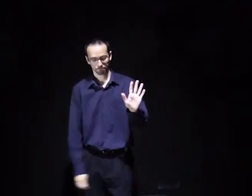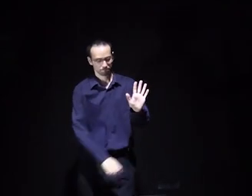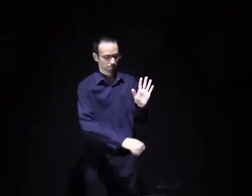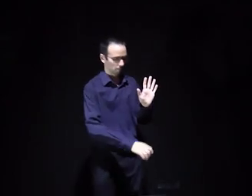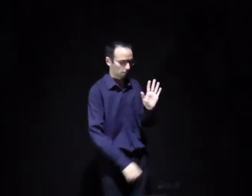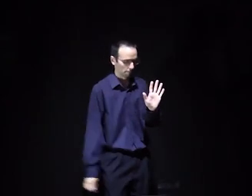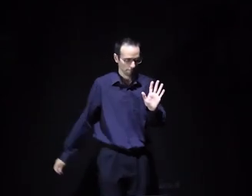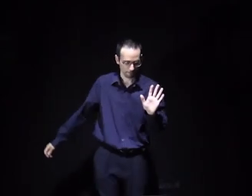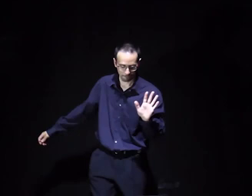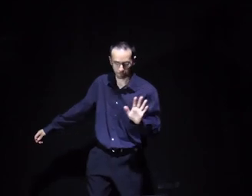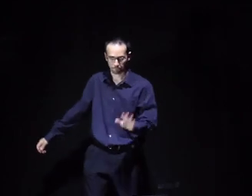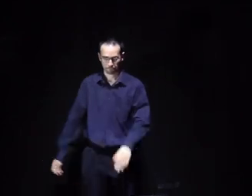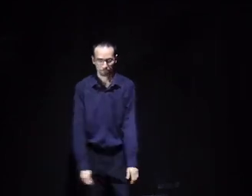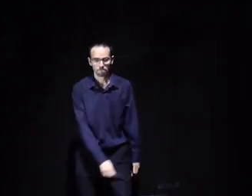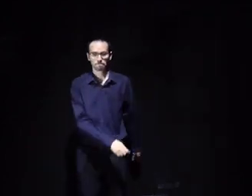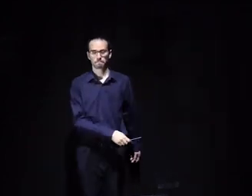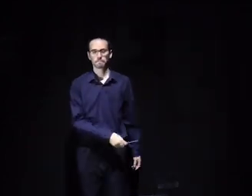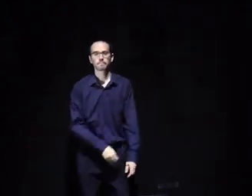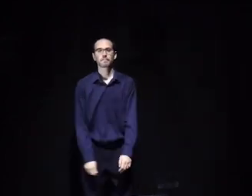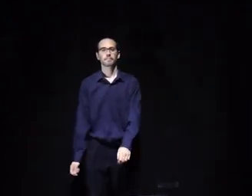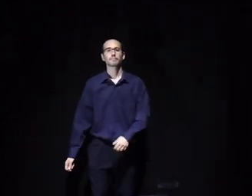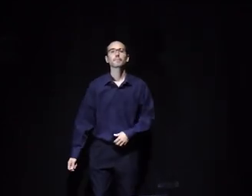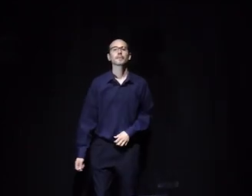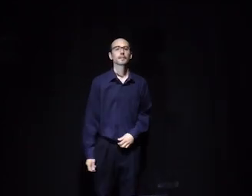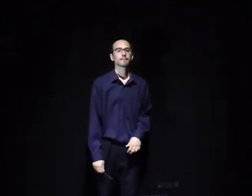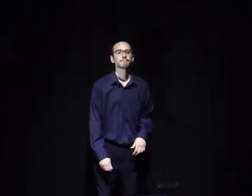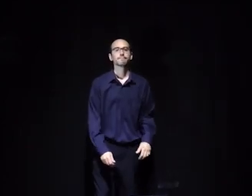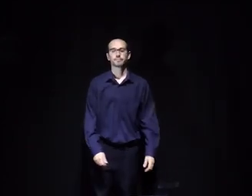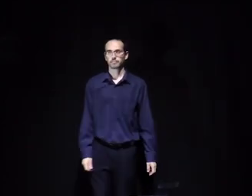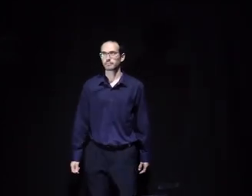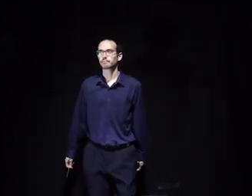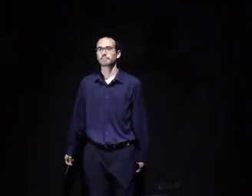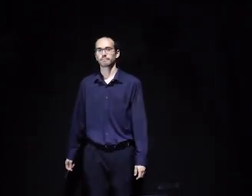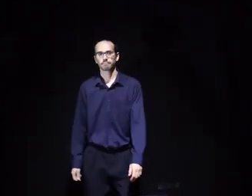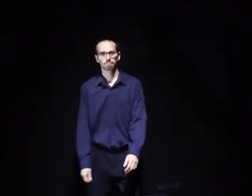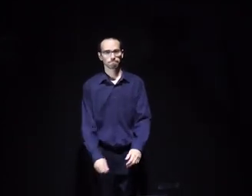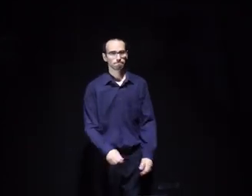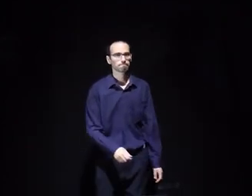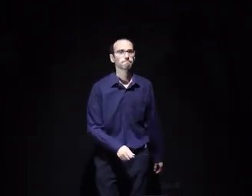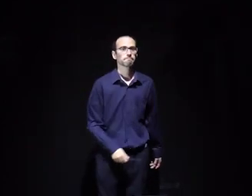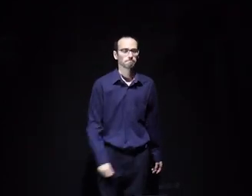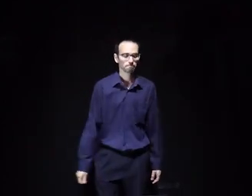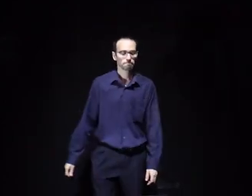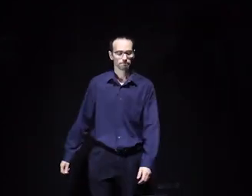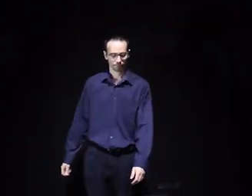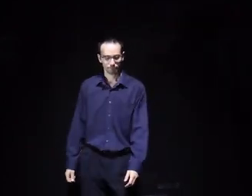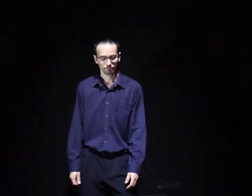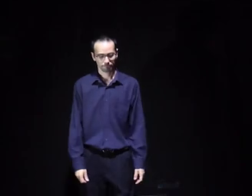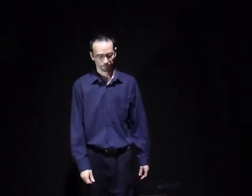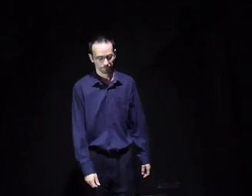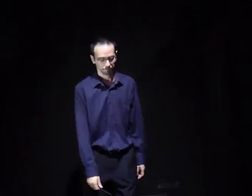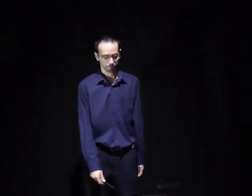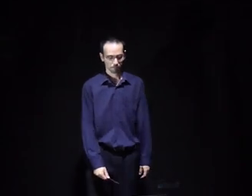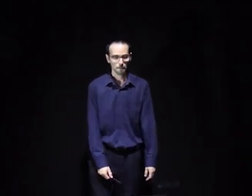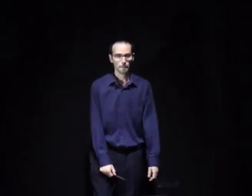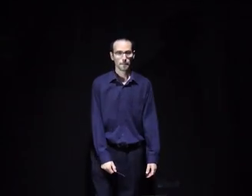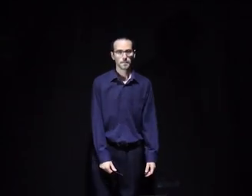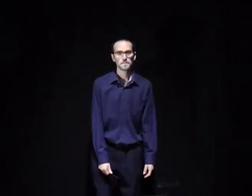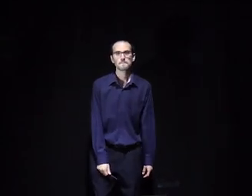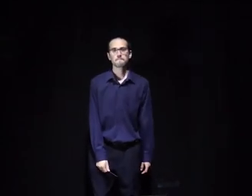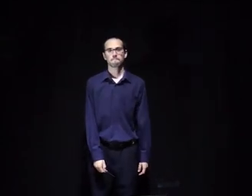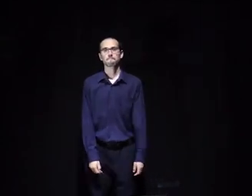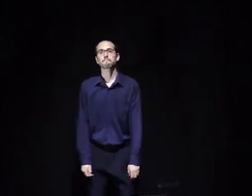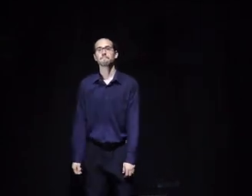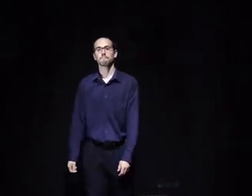Ella parla d'aquest món, l'aventura sense fi, d'un present en el passat, té l'esperança del